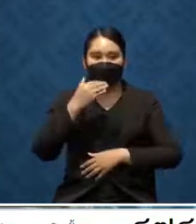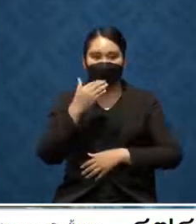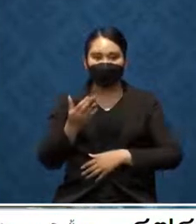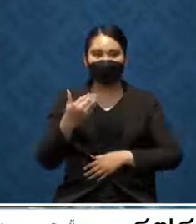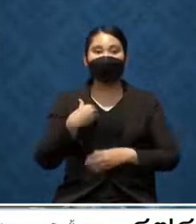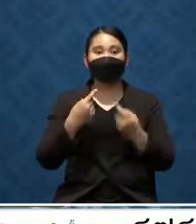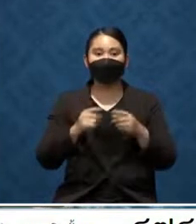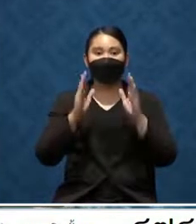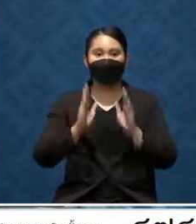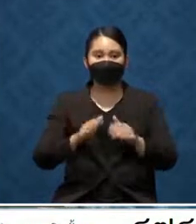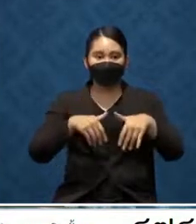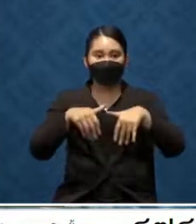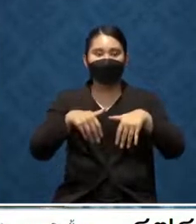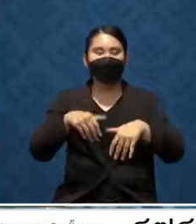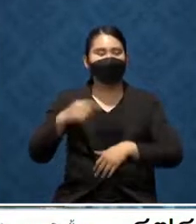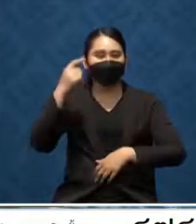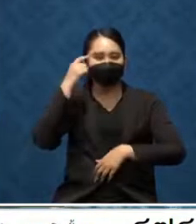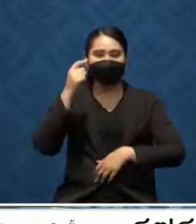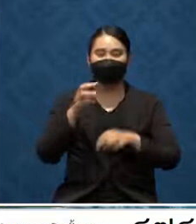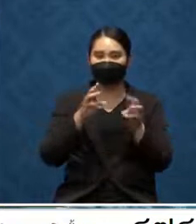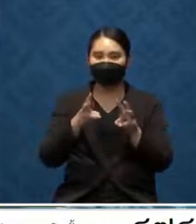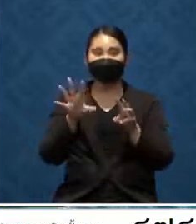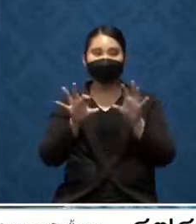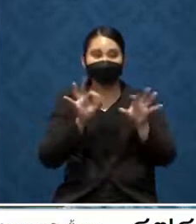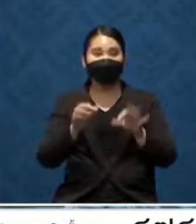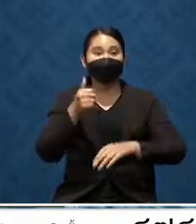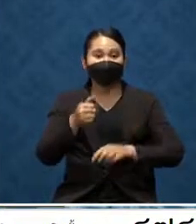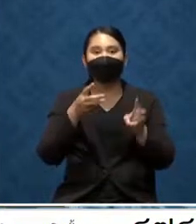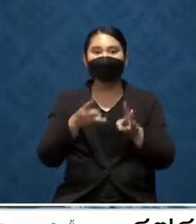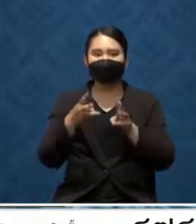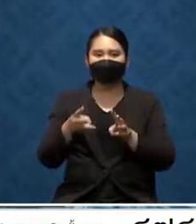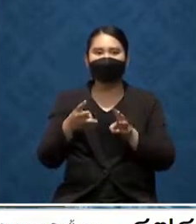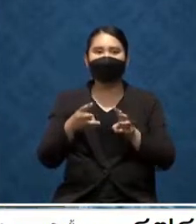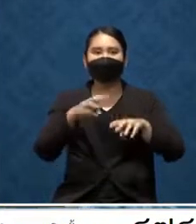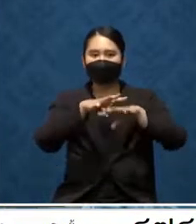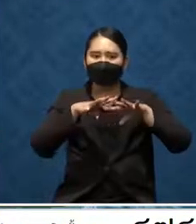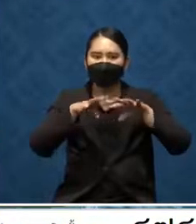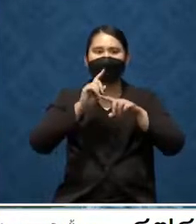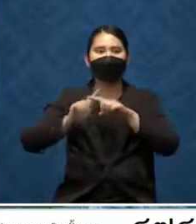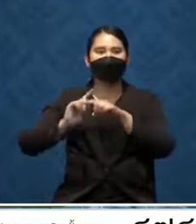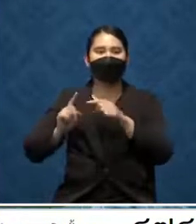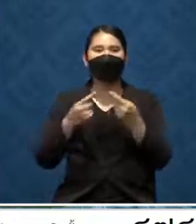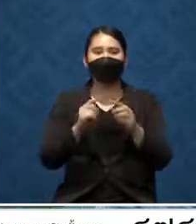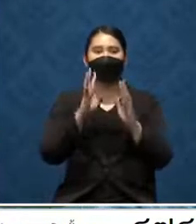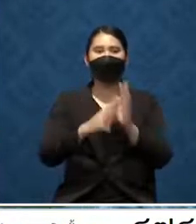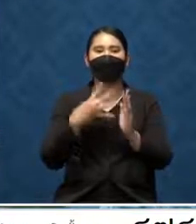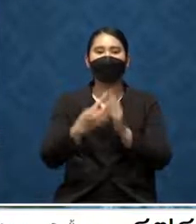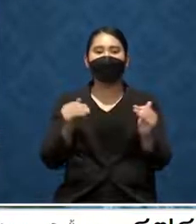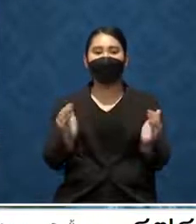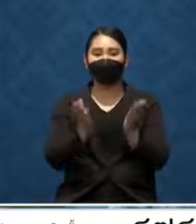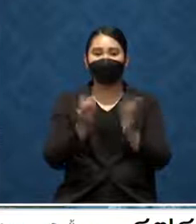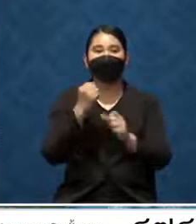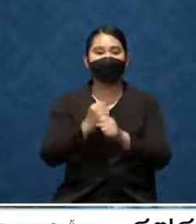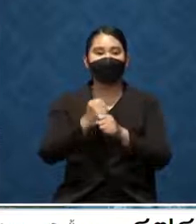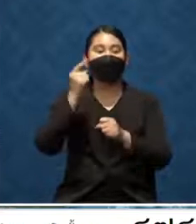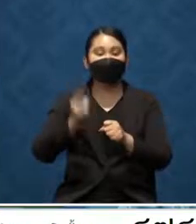้ปชาชนสามารถที่จะมีทั้งเลือกโดยใช้พลงงานจากธรรมชาติได้หรอไม่แต่ประกฏว่า แผนในกทจะไปสนับสนน้มัเก